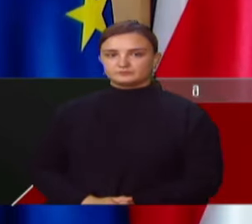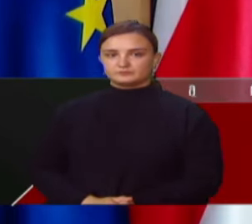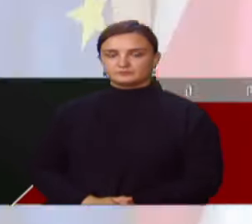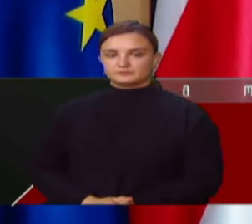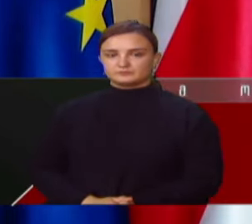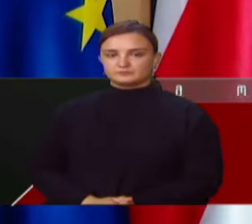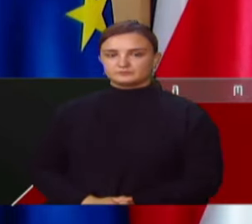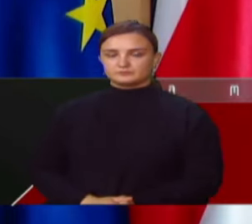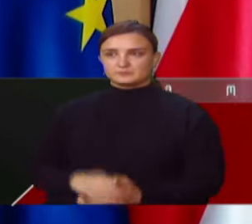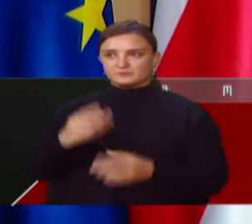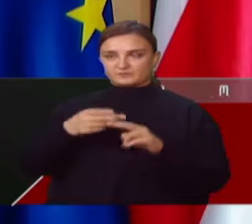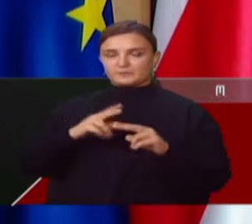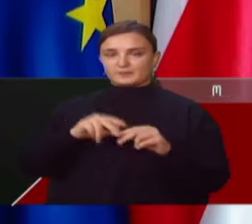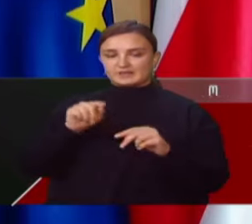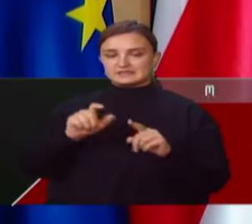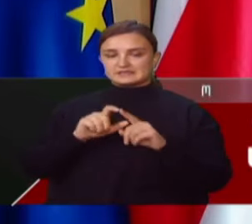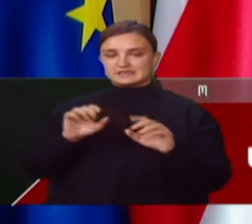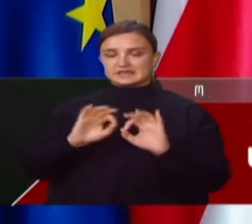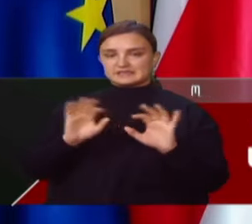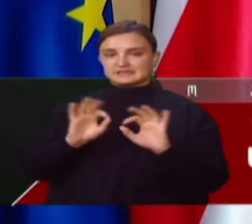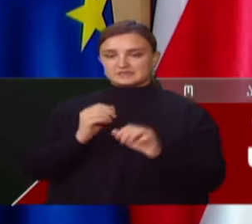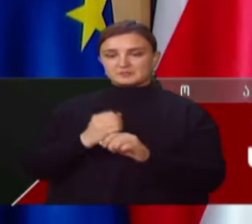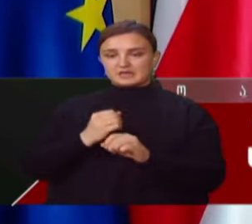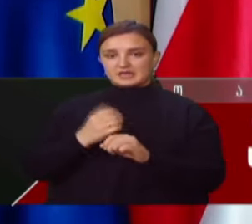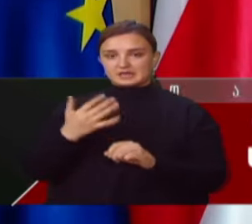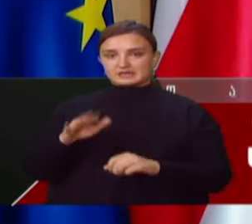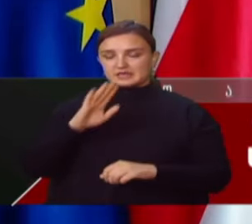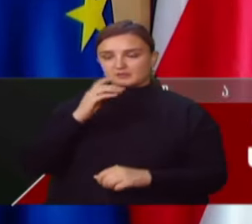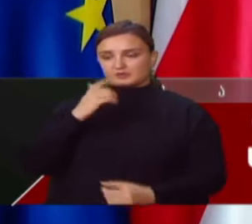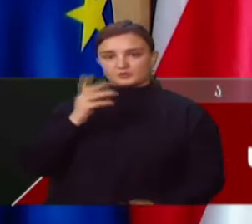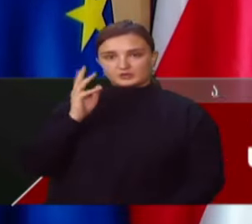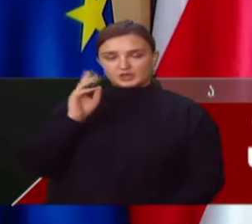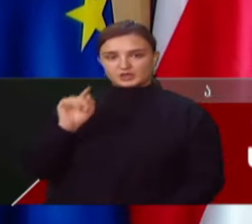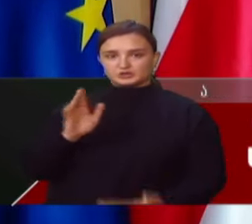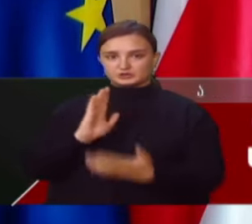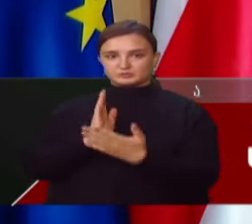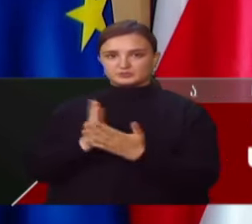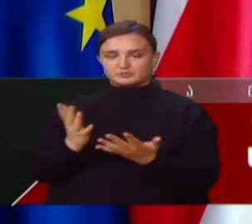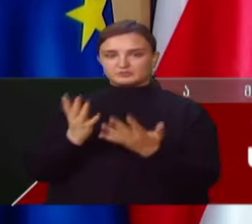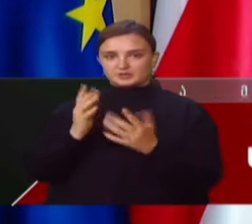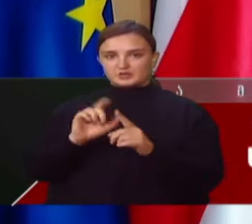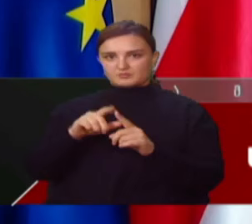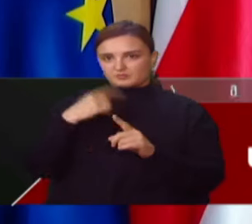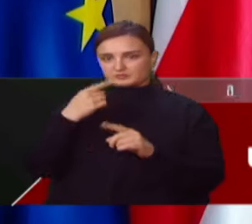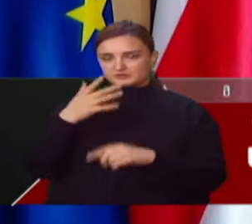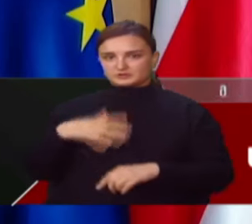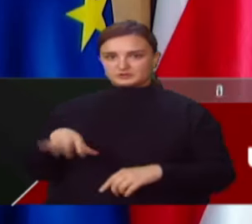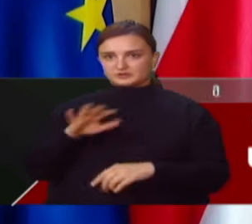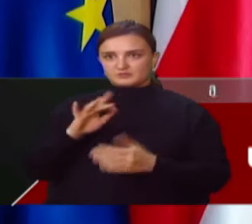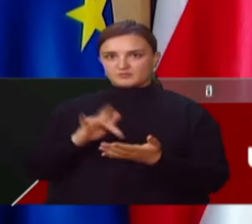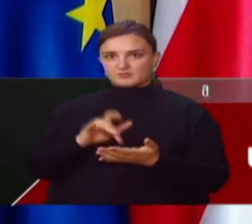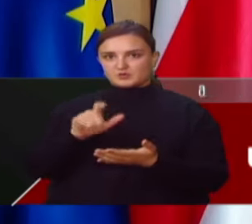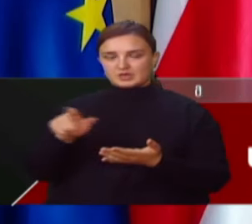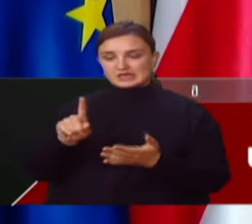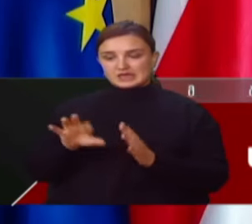პარტნიორობა ამერიკასთან. ამიტომ ეს განცხადება, რომელიც გააკეთა თავბატონმა ელჩმა, პირდაპირ კაფეო გზავნილია საქართველოს მოქალაქეებს.